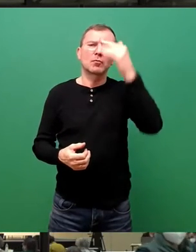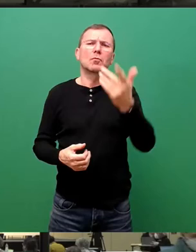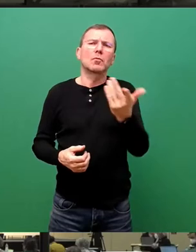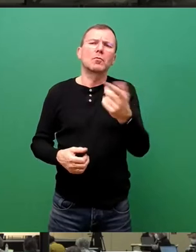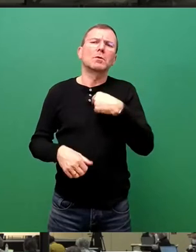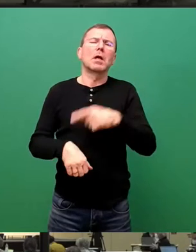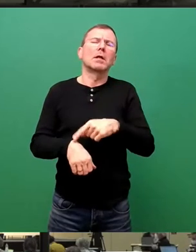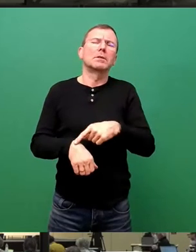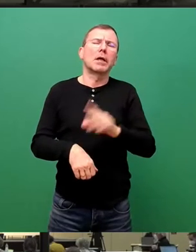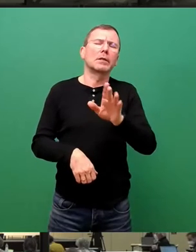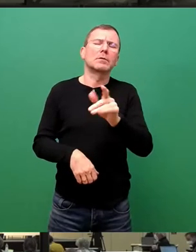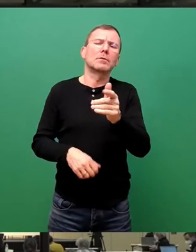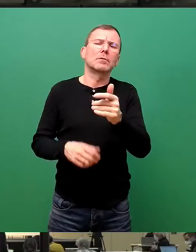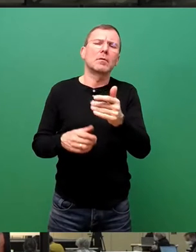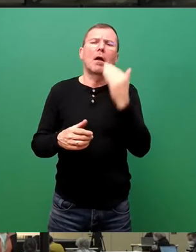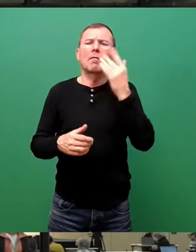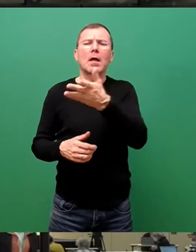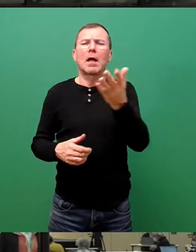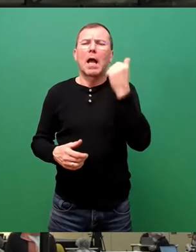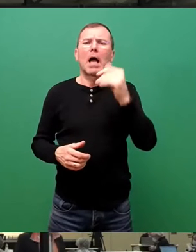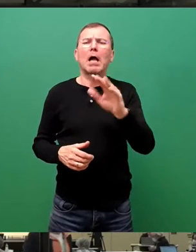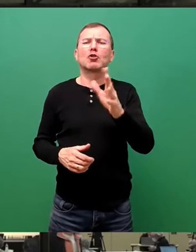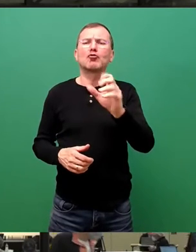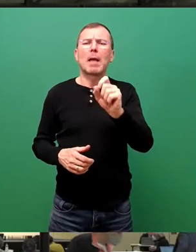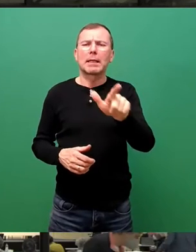angeht. Wer macht's? Herr Schmiedlich, bitteschön.